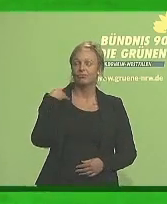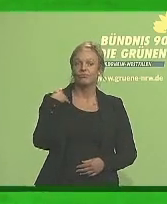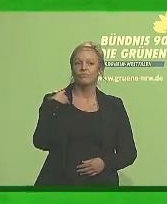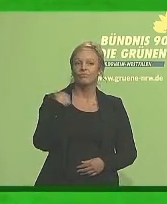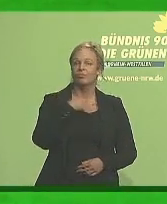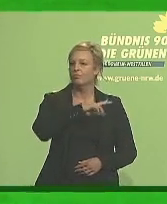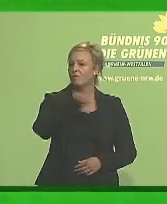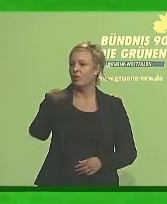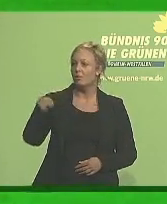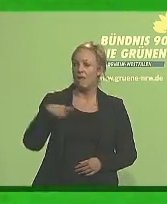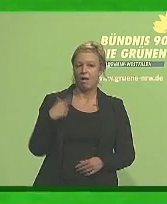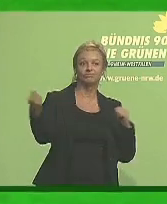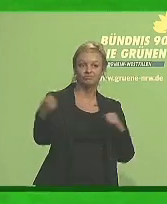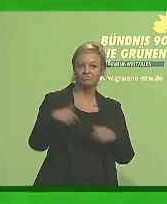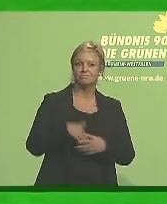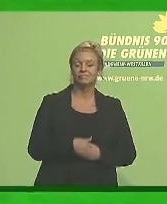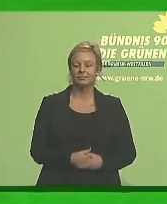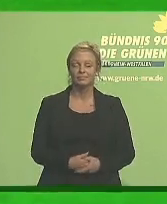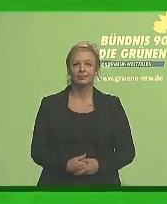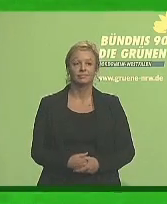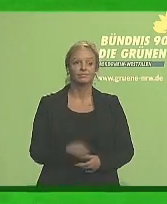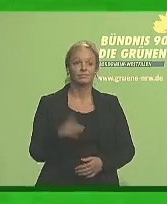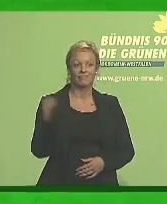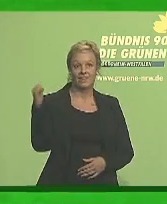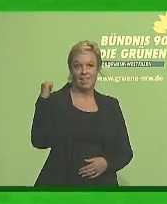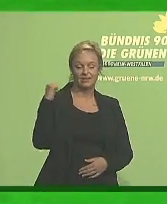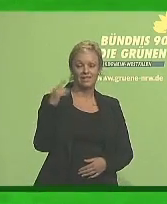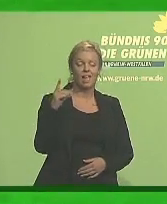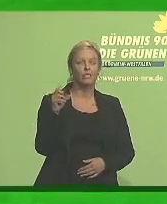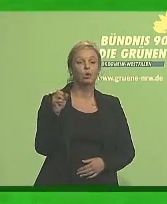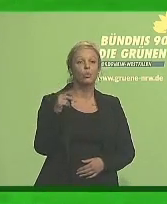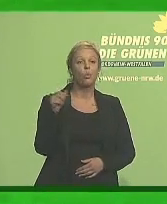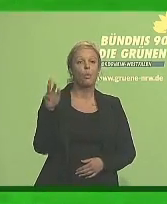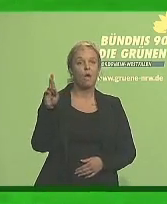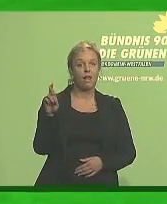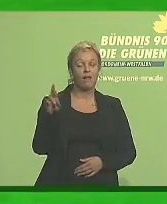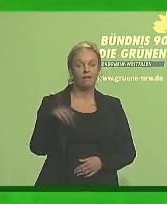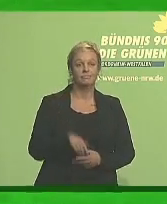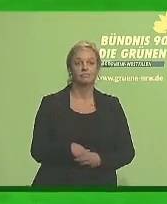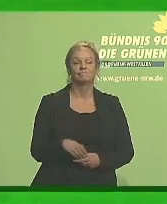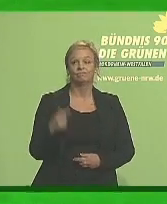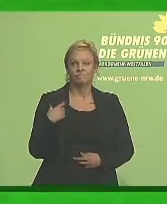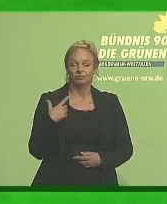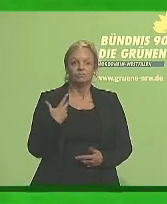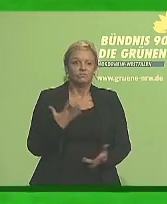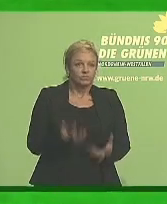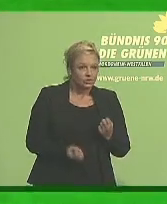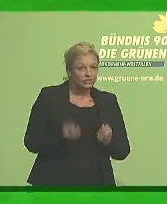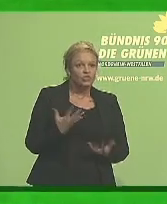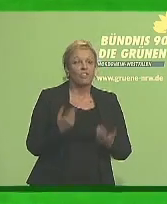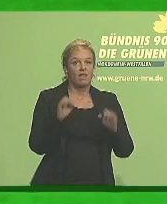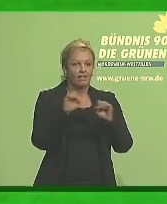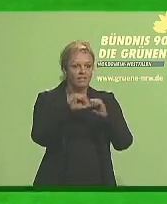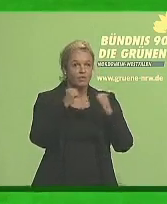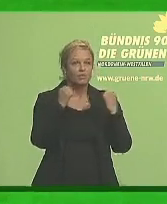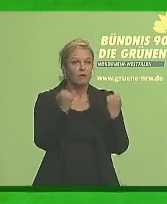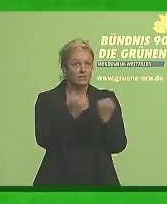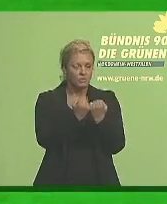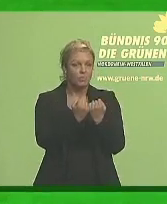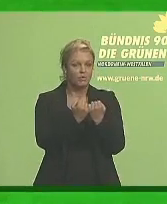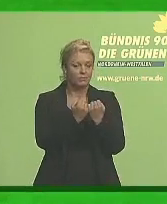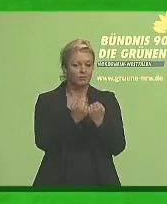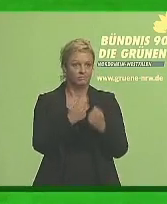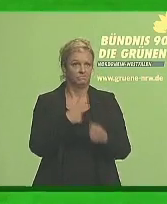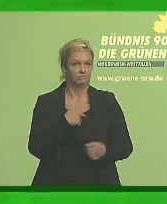zu finden. Wir sind mit Gästen, mit Doha in einer wirklich schwierigen Situation angekommen, wo ich